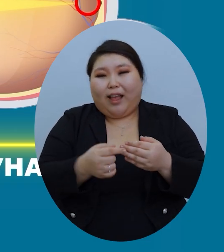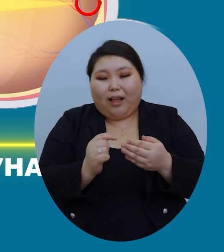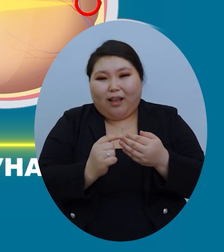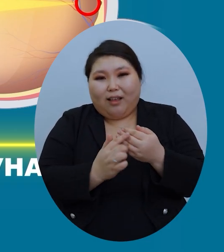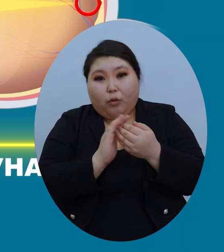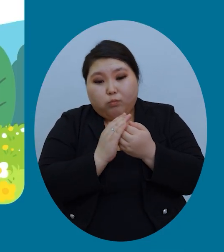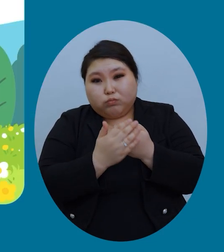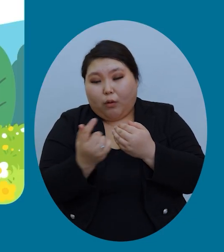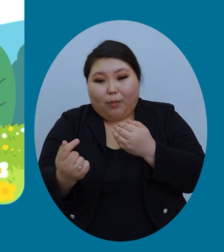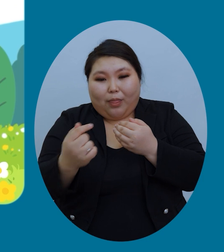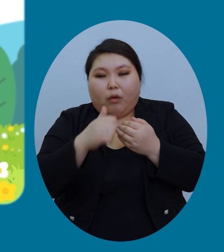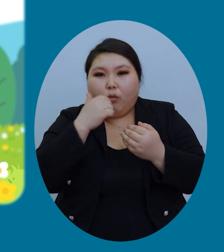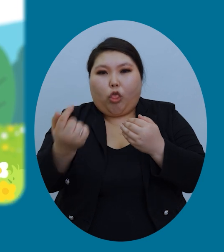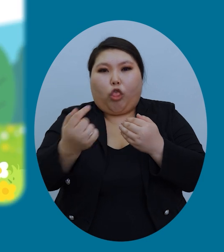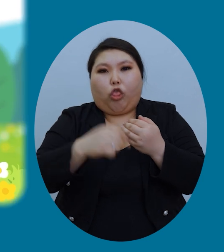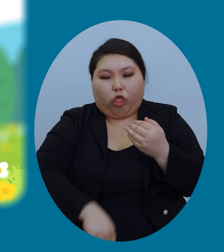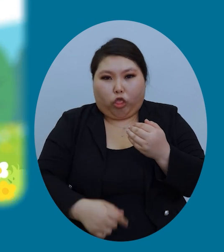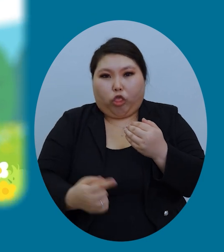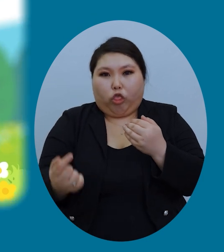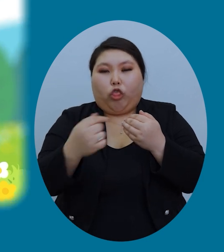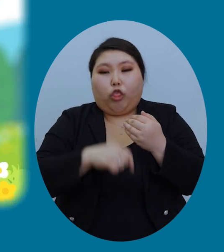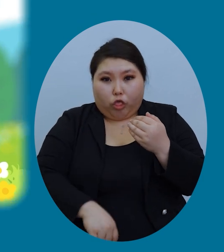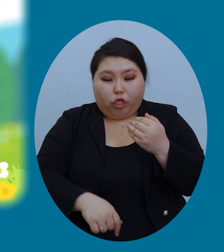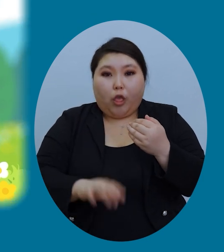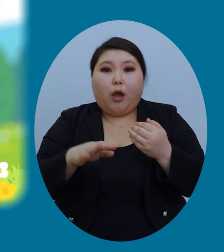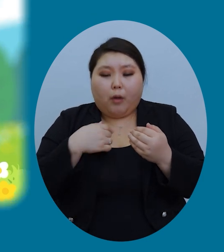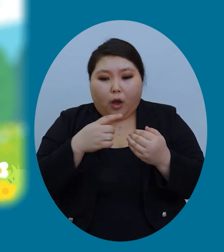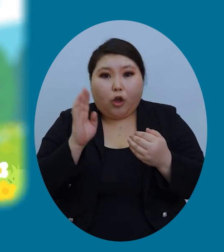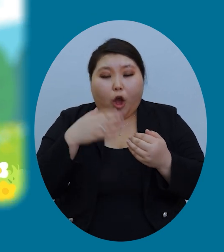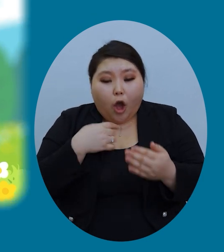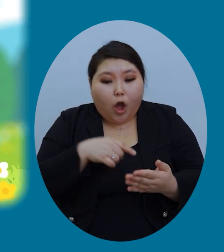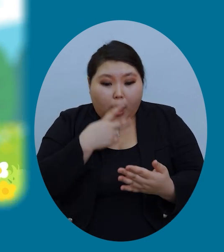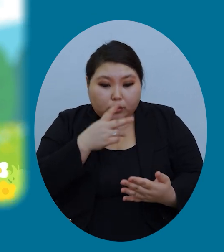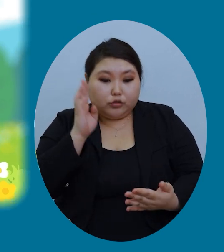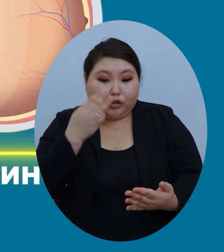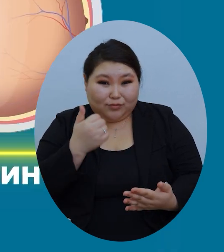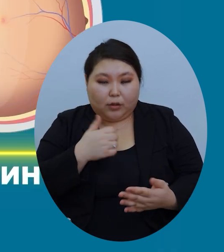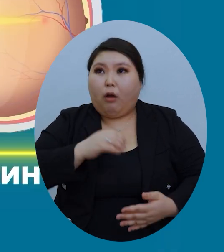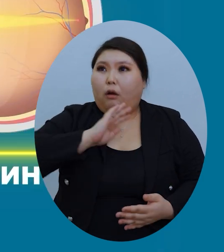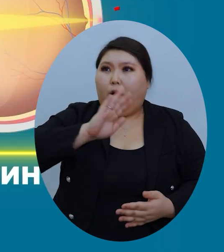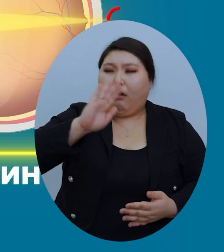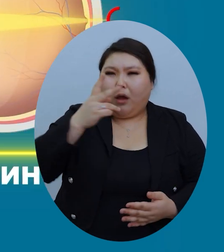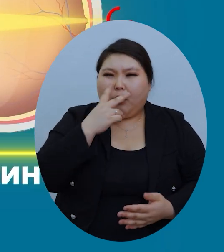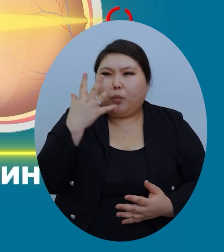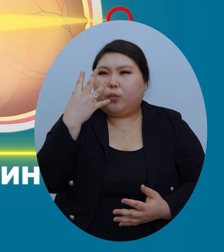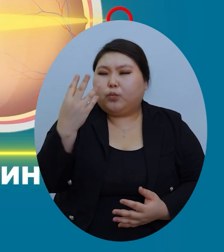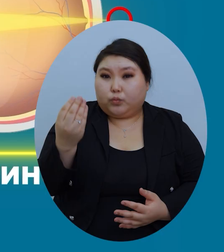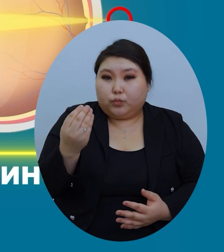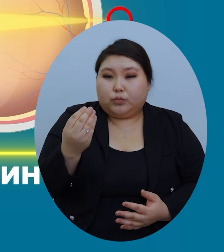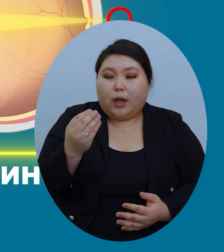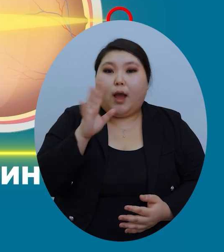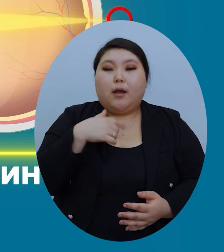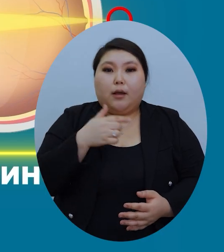чаддаггүй. Энэ тохиолдолд ойрын зүйлийг тод харах боловч холын ямыг бүдэг хардаг. Харин гиперметроп буюу